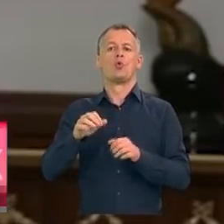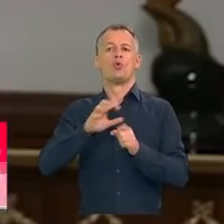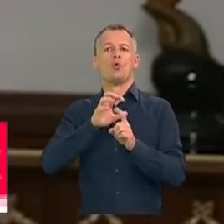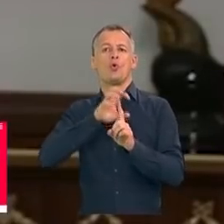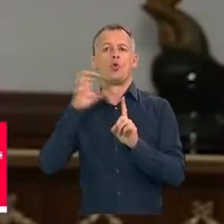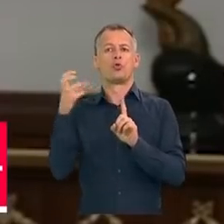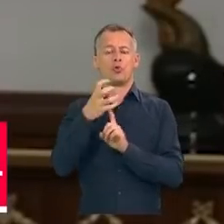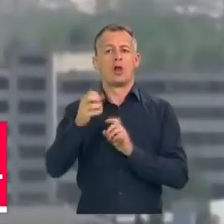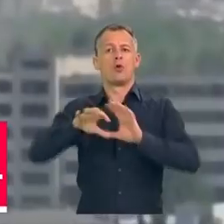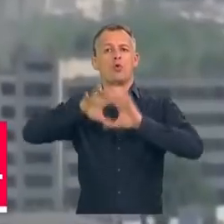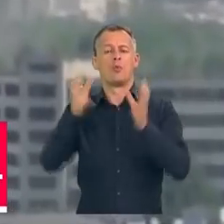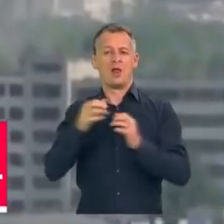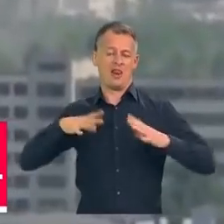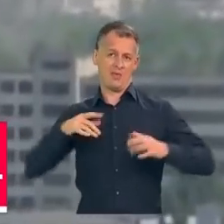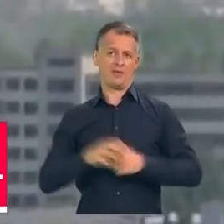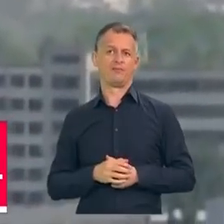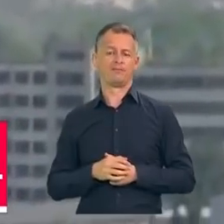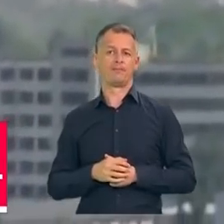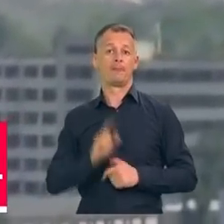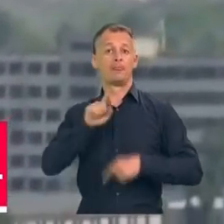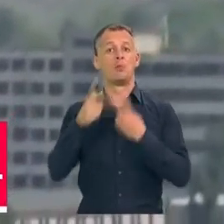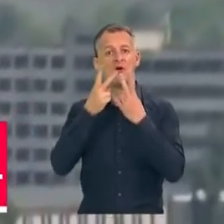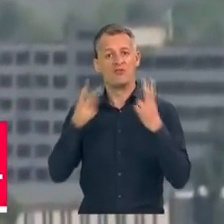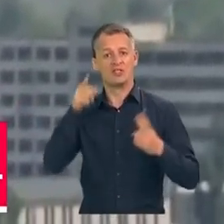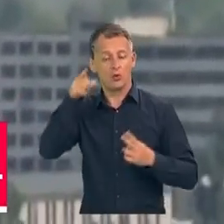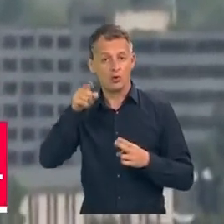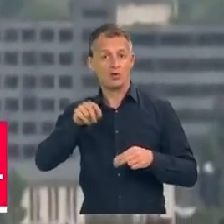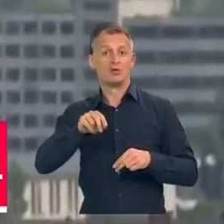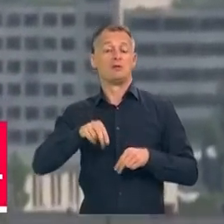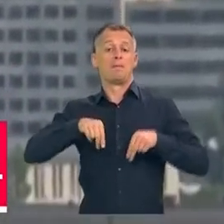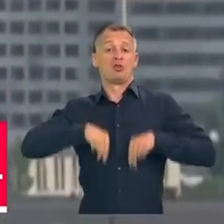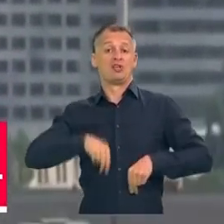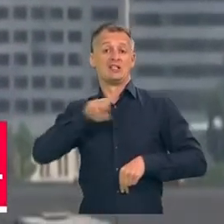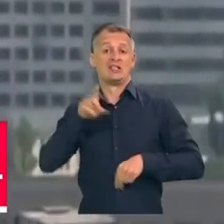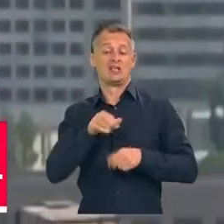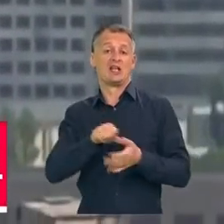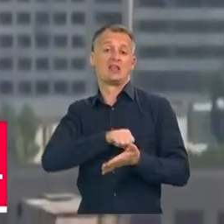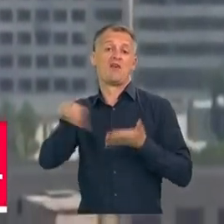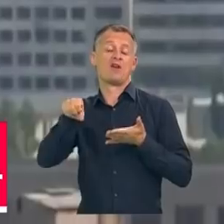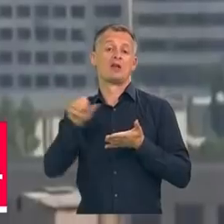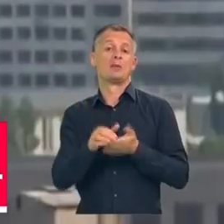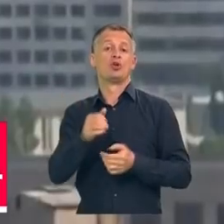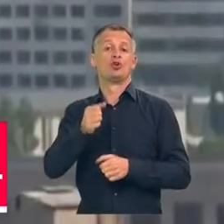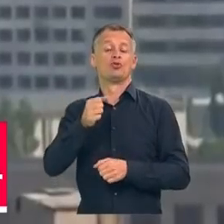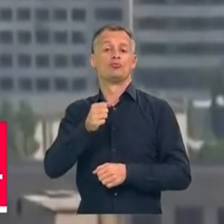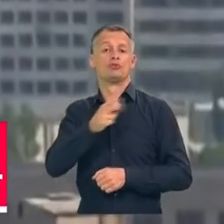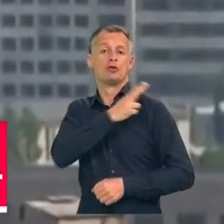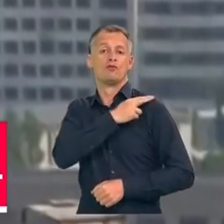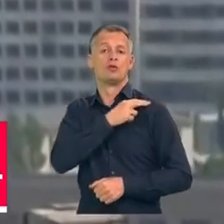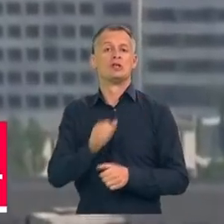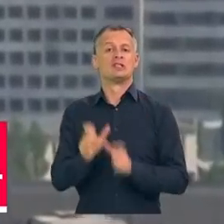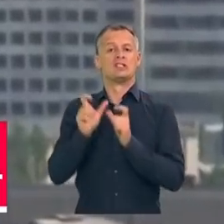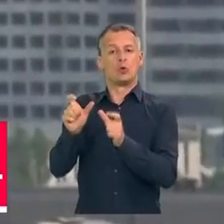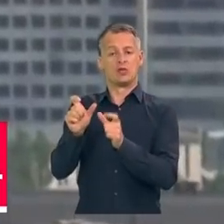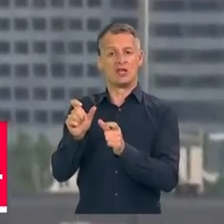зв'язки з вільним світом. În urma vizitei în regiunea Harkov, Zelensky l-a demis pe șeful serviciului de securitate din regiune, pentru că nu ar fi